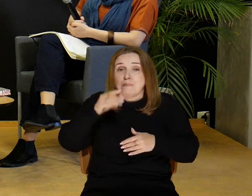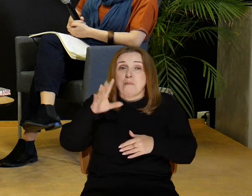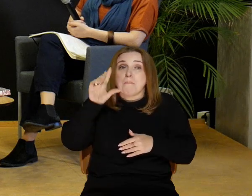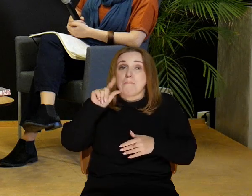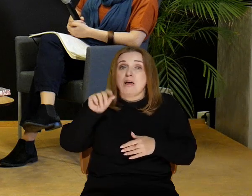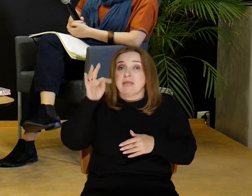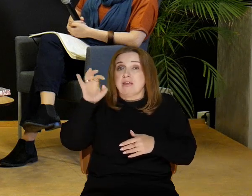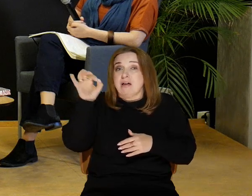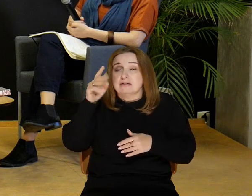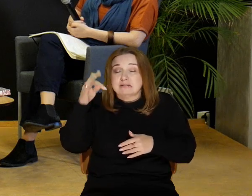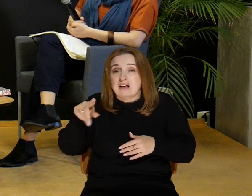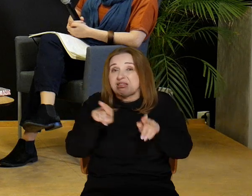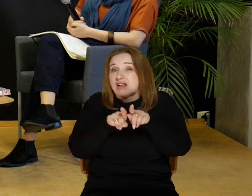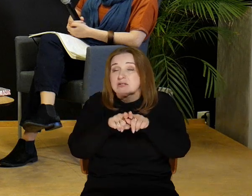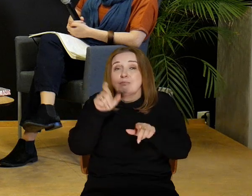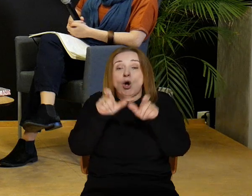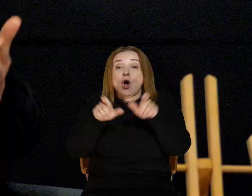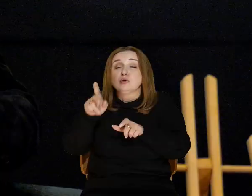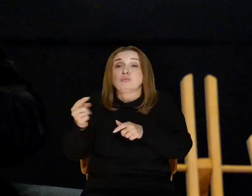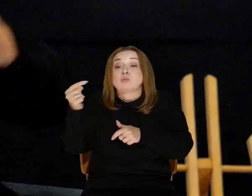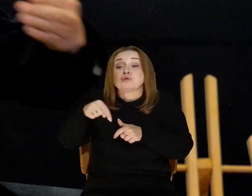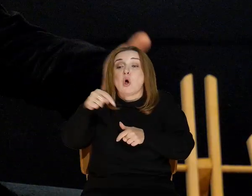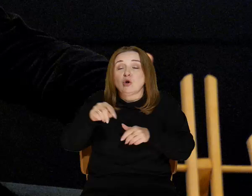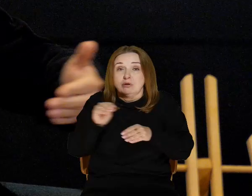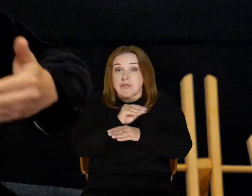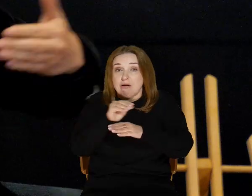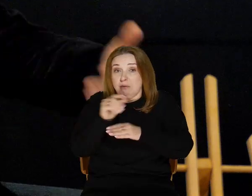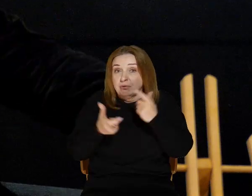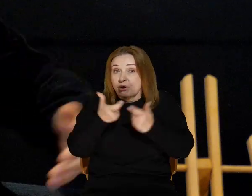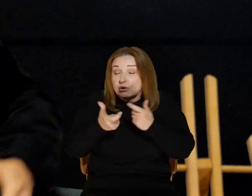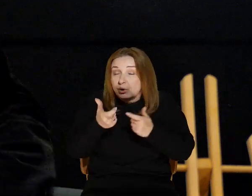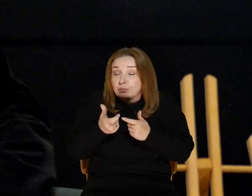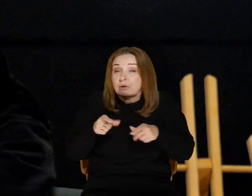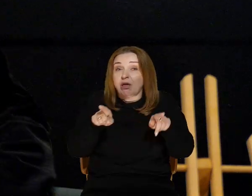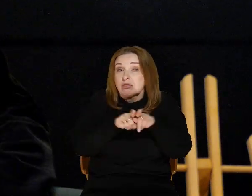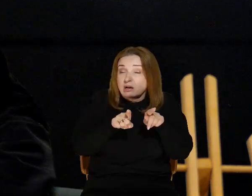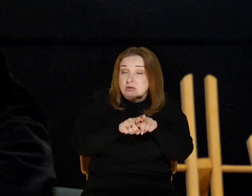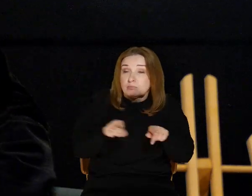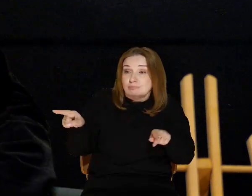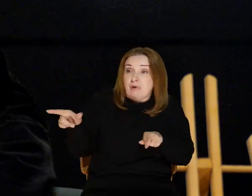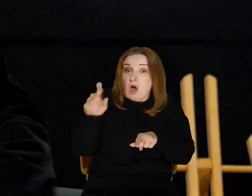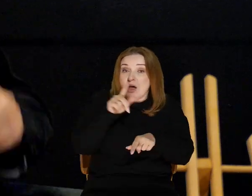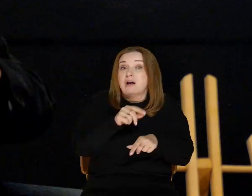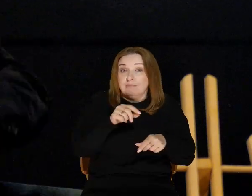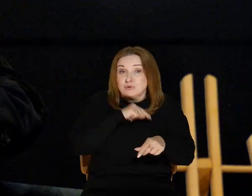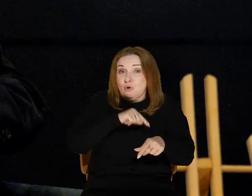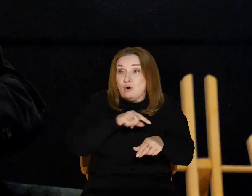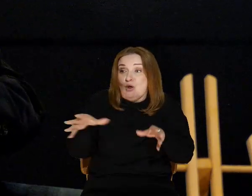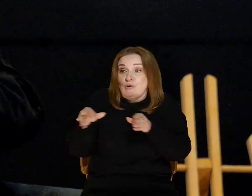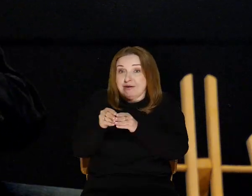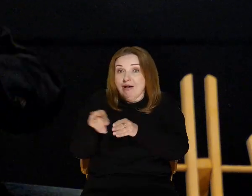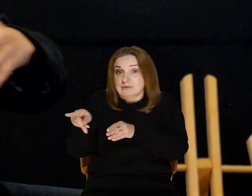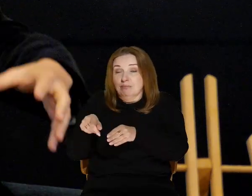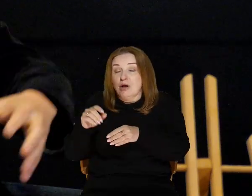być u osób, które na przykład są u terapeutów, którzy pracują z osobami straumatyzowanymi, albo u ratowników